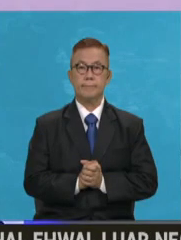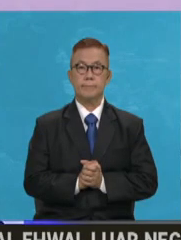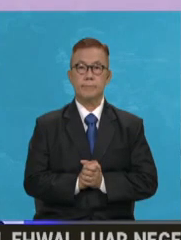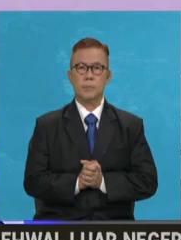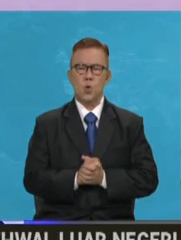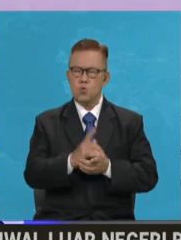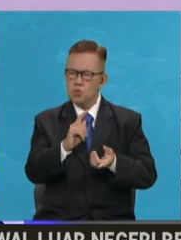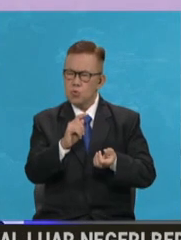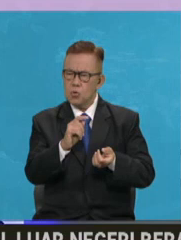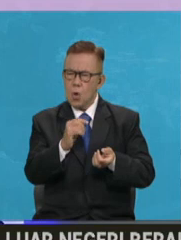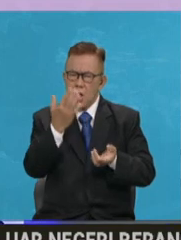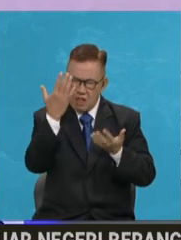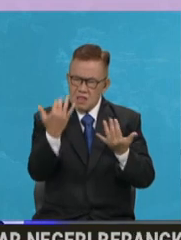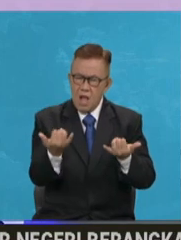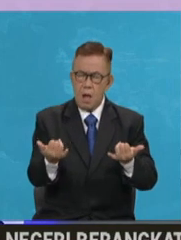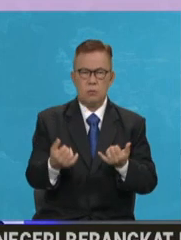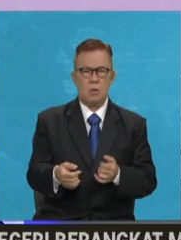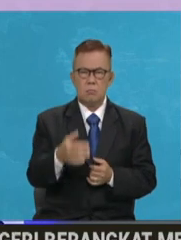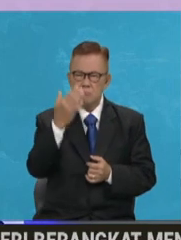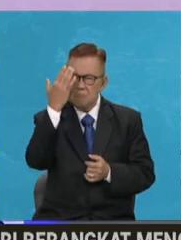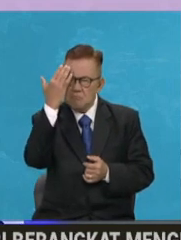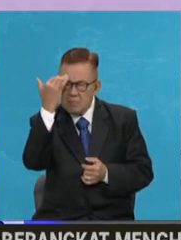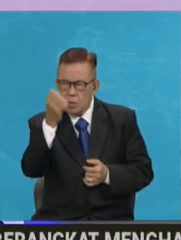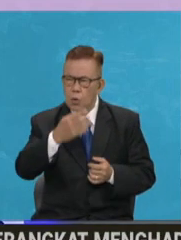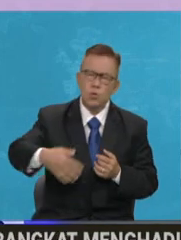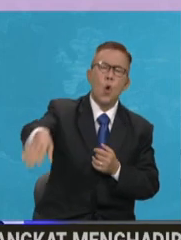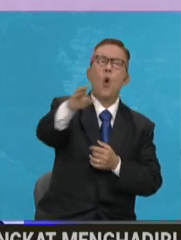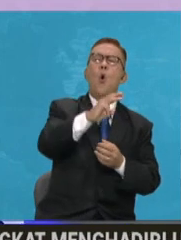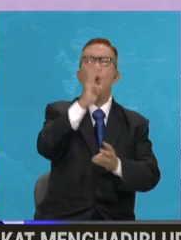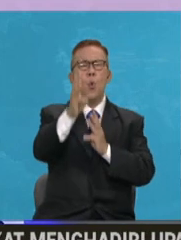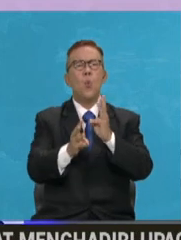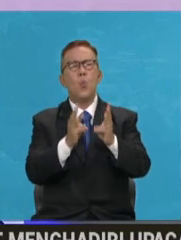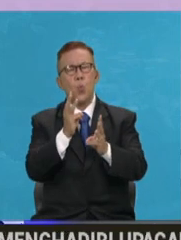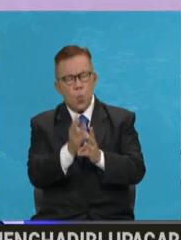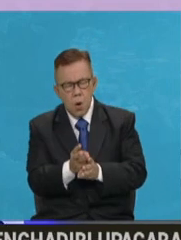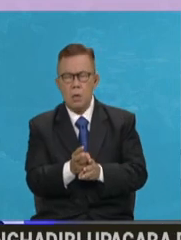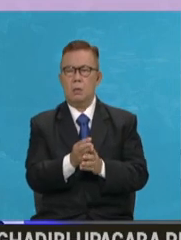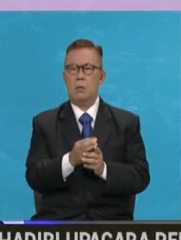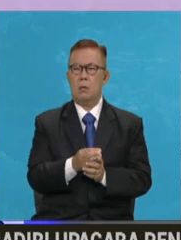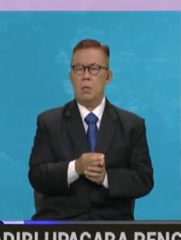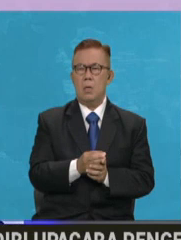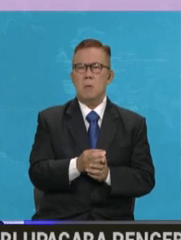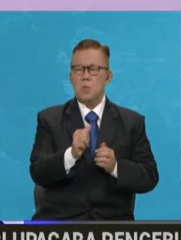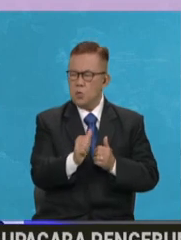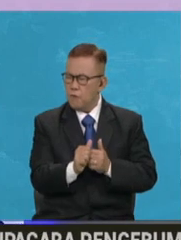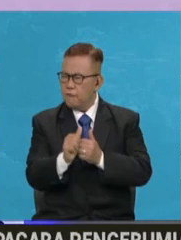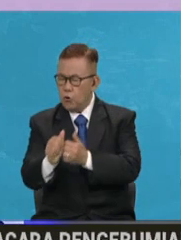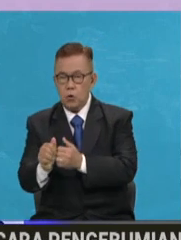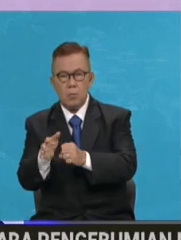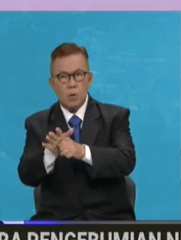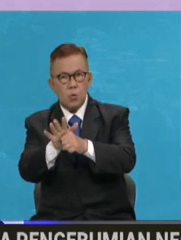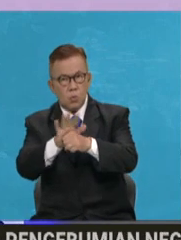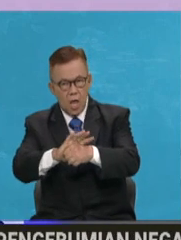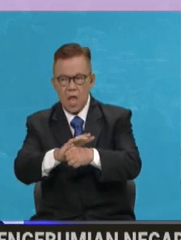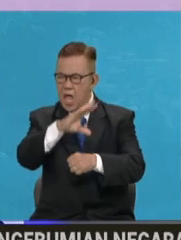perubahan ekonomi dan alam sekitar yang berlaku di seluruh dunia hari ini berikutnya berpotensi